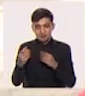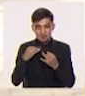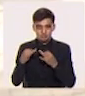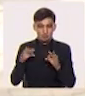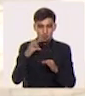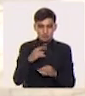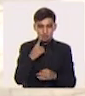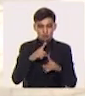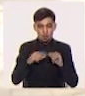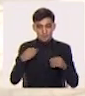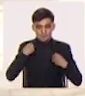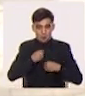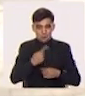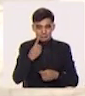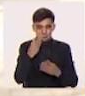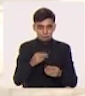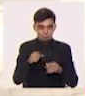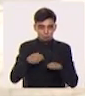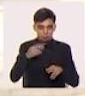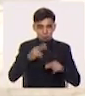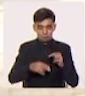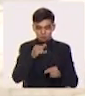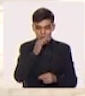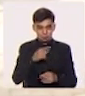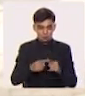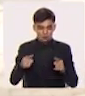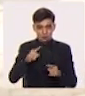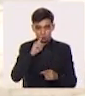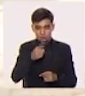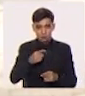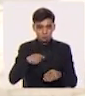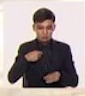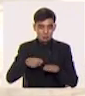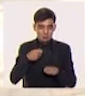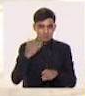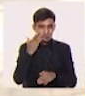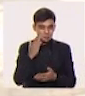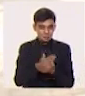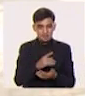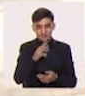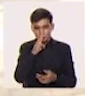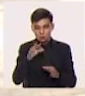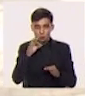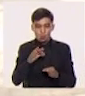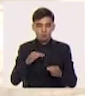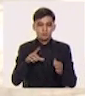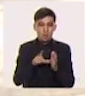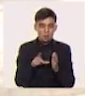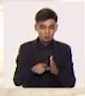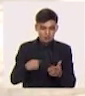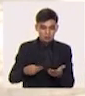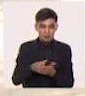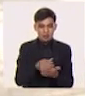бір күнде тігіле салатын киім емес. Бір жыл бұрын шикізатты сатып алып, тігіншілерге айлық пен салық түсімдерінің барлығын төлеп